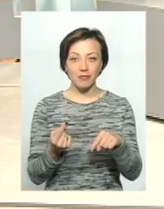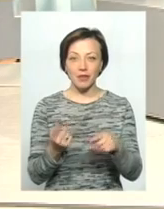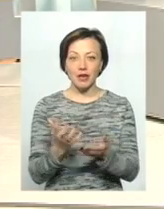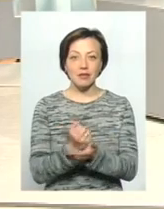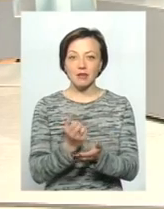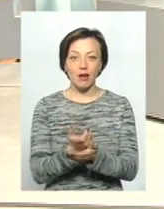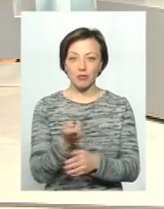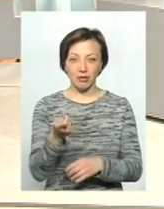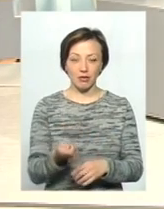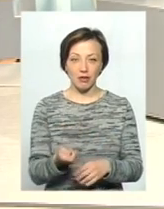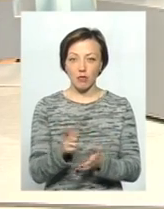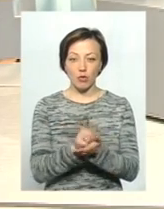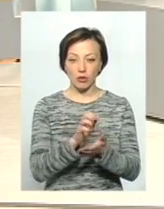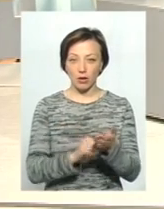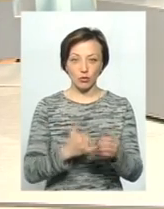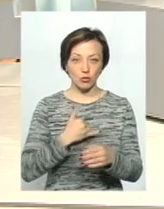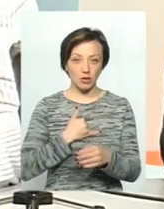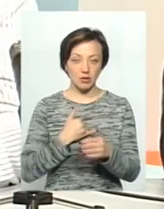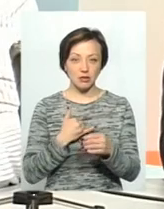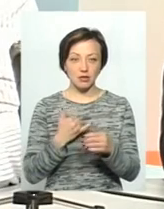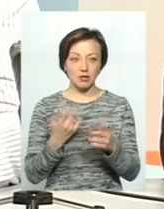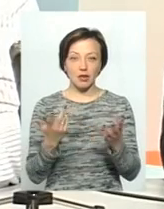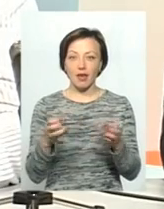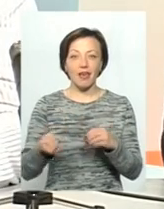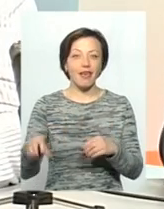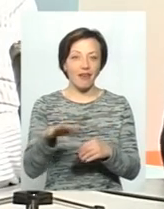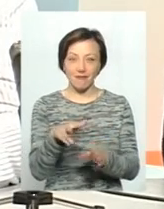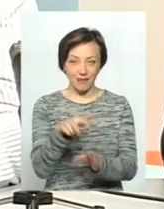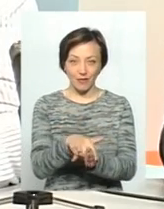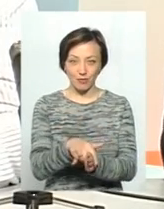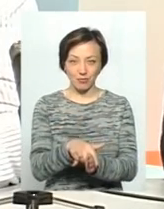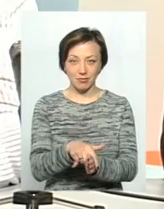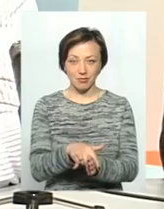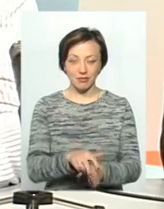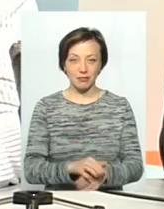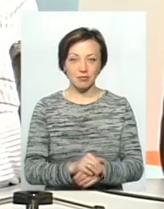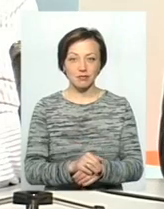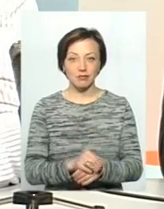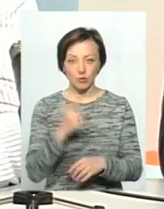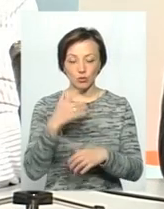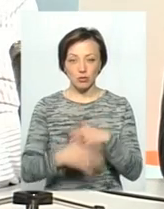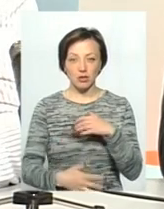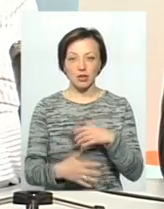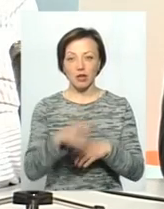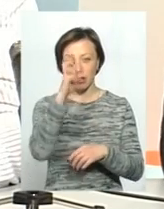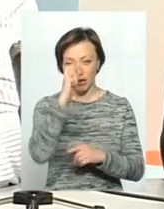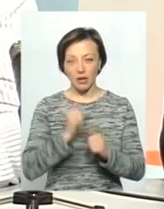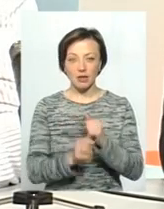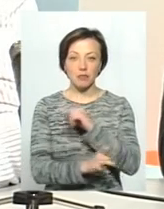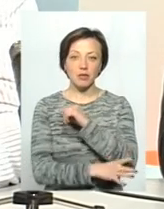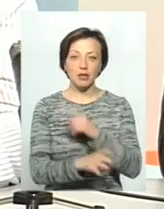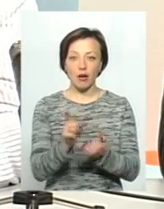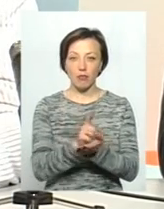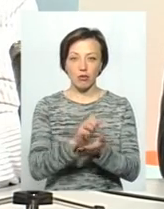заробітки невеликі, податки у нас як європейські, ну розумієте, от, країна бідна, а